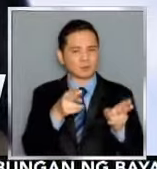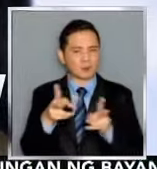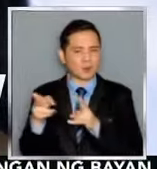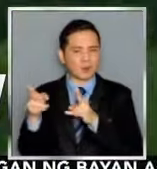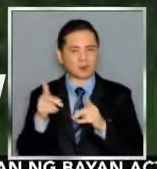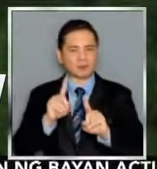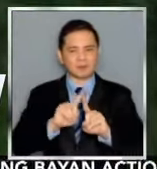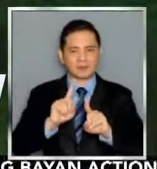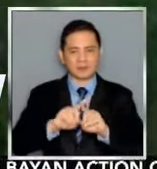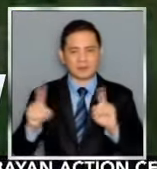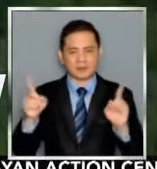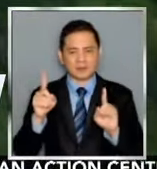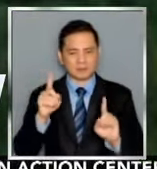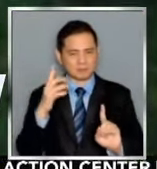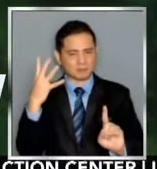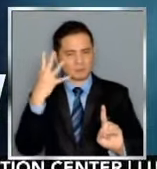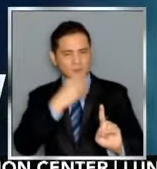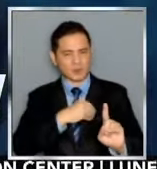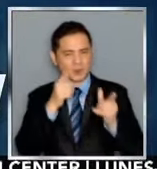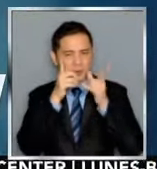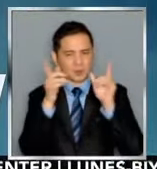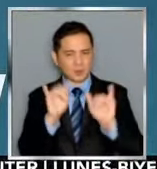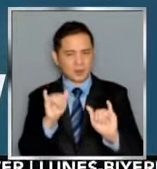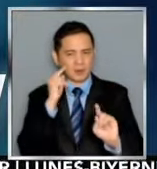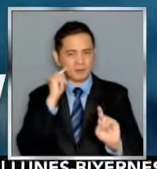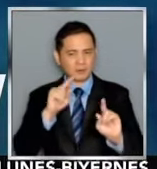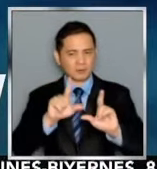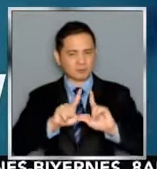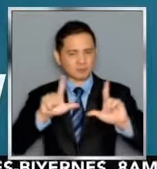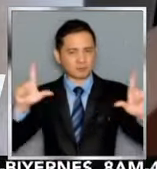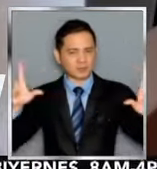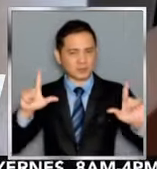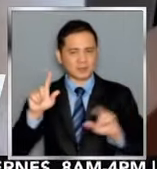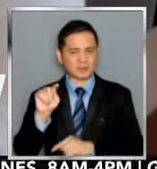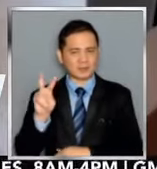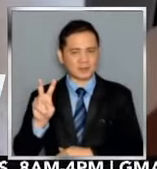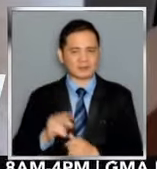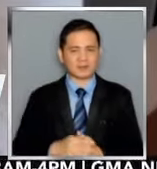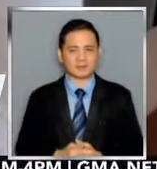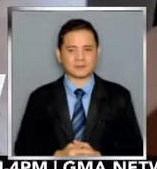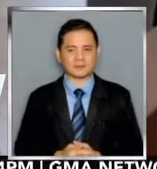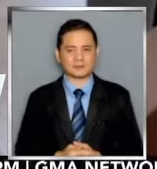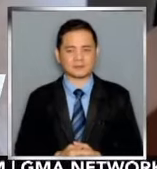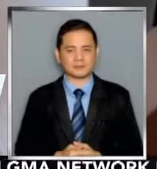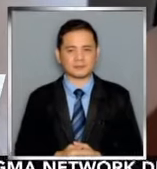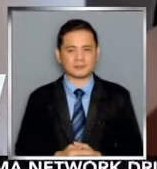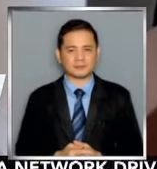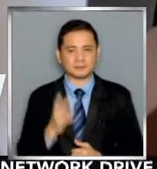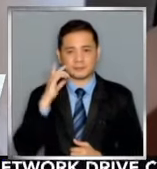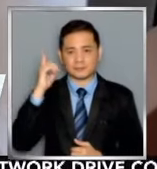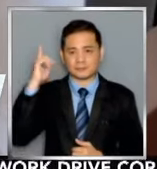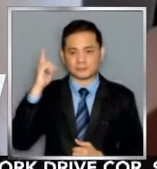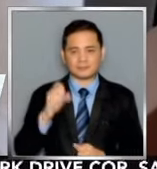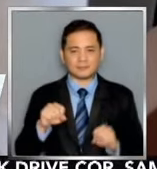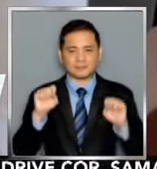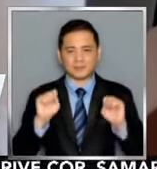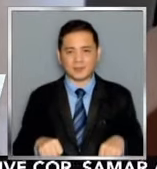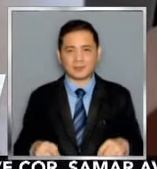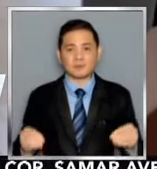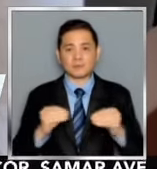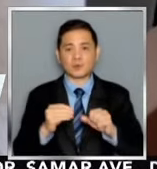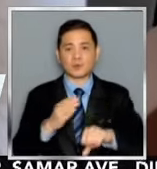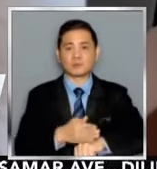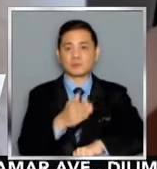ganda na mga kuha dahil kaya na itong makita sa TV. We can expect a drastic change in the